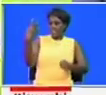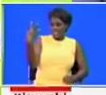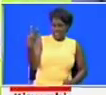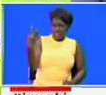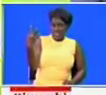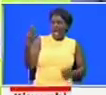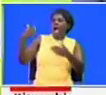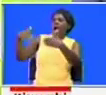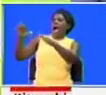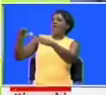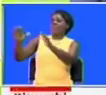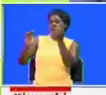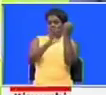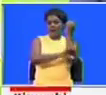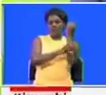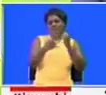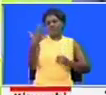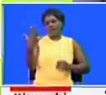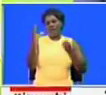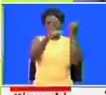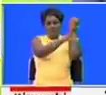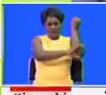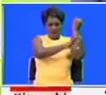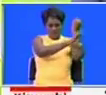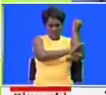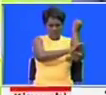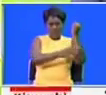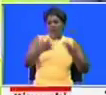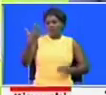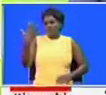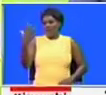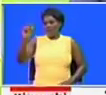4,393 diaspora in 5 countries and